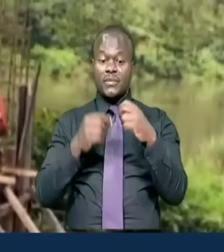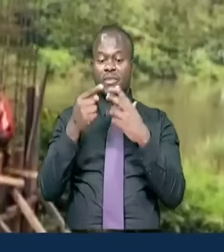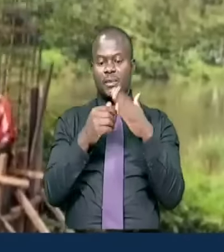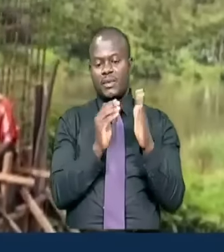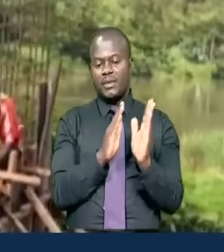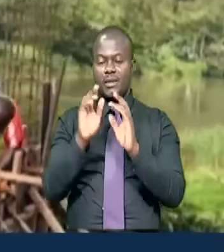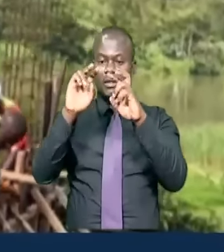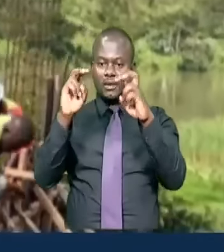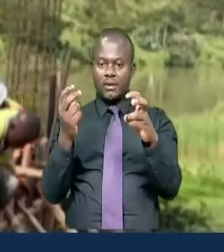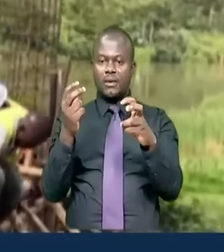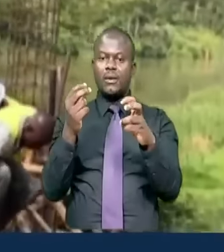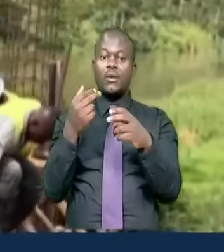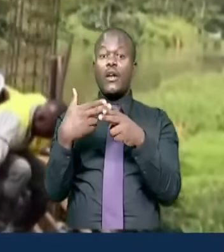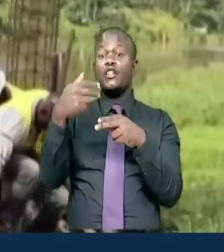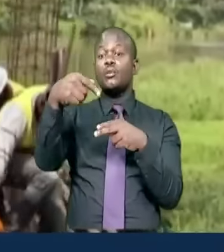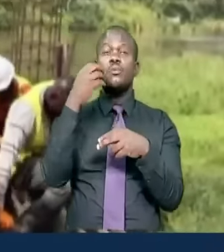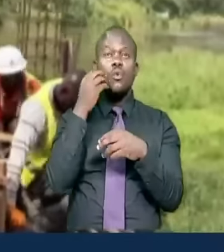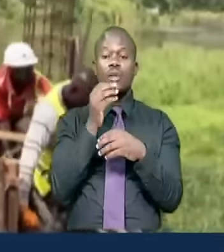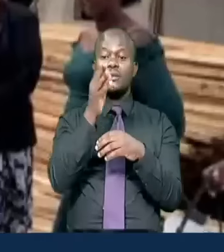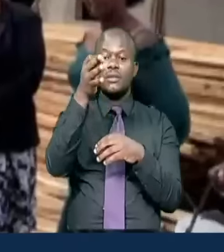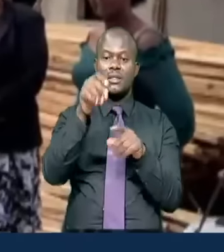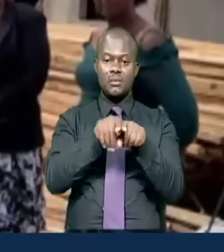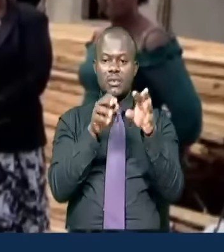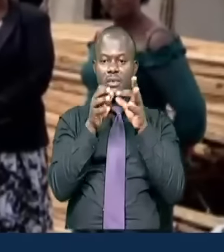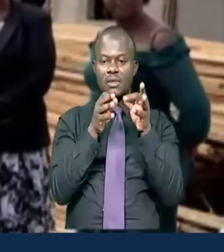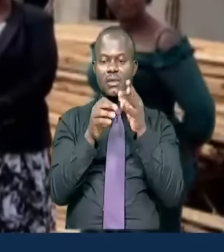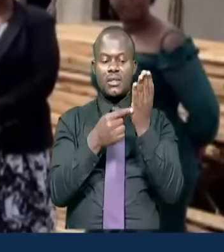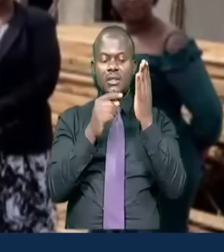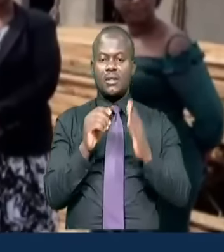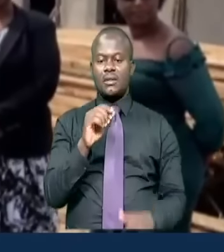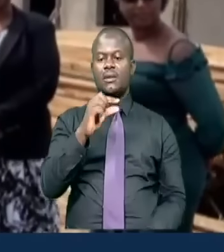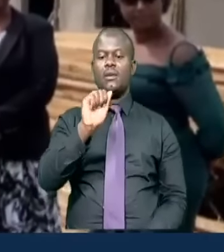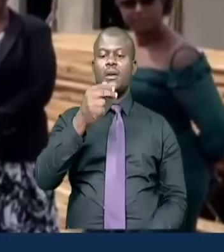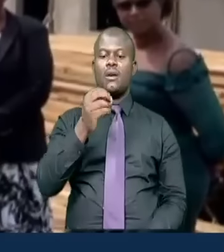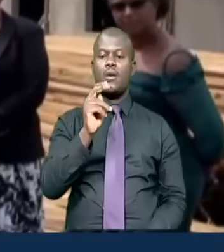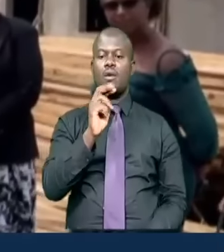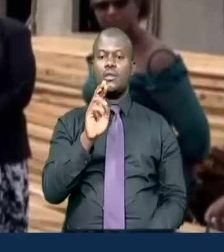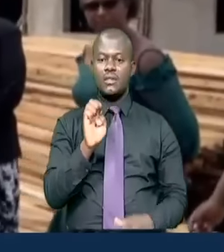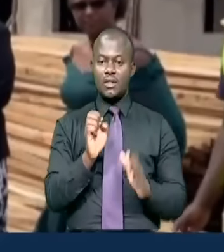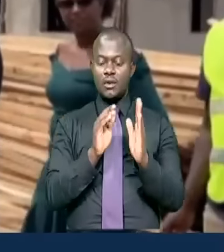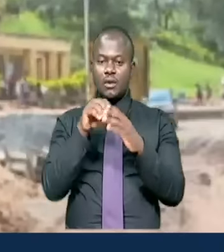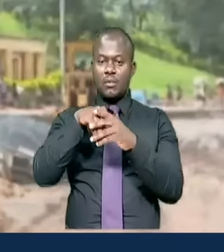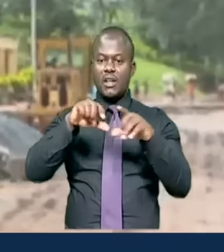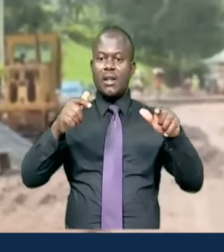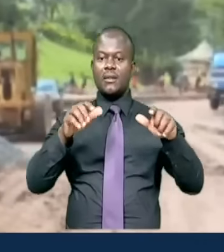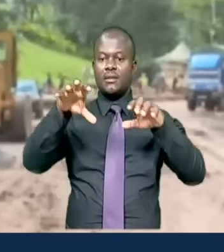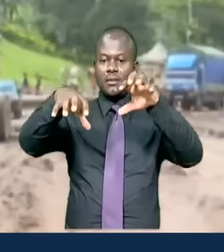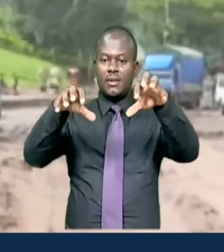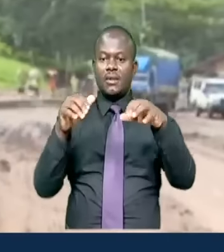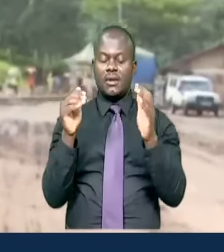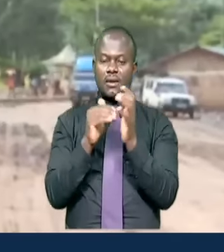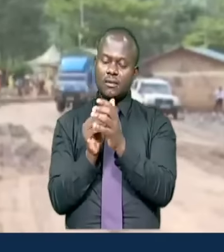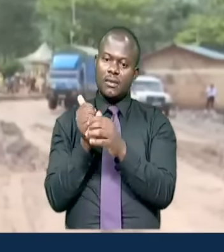ko izarangira ejo bundi mu kwezi gutaha nk'uko bisobanurwa na Engineer Gahonzire Egide ukorera muri Landmark Consultant akaba